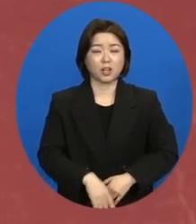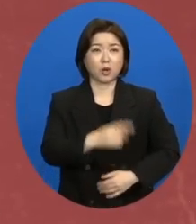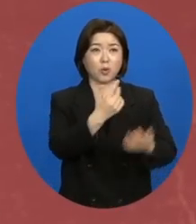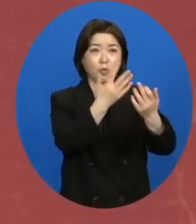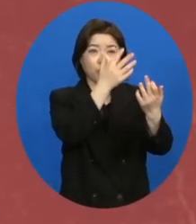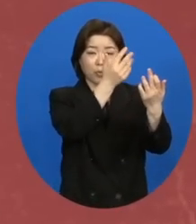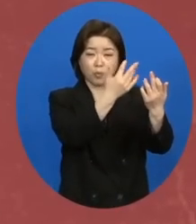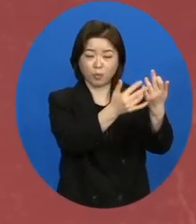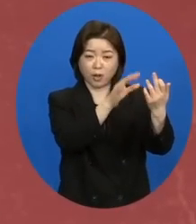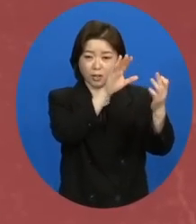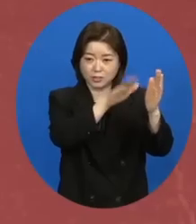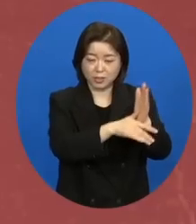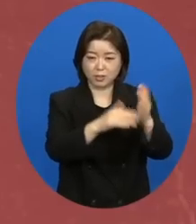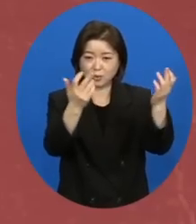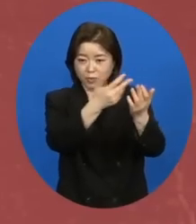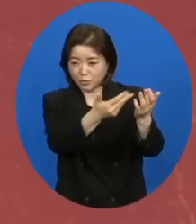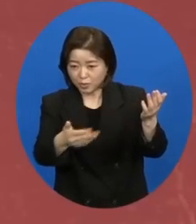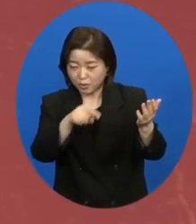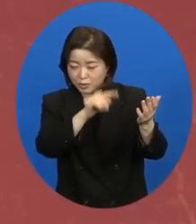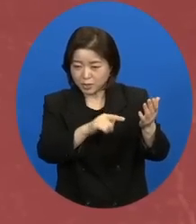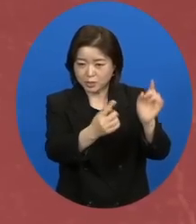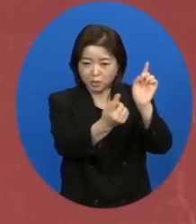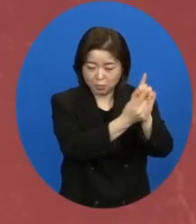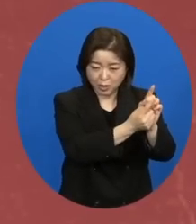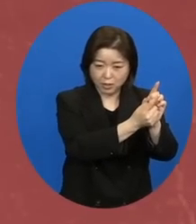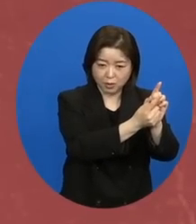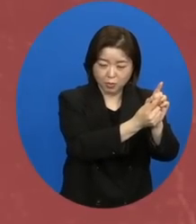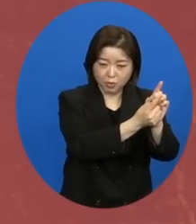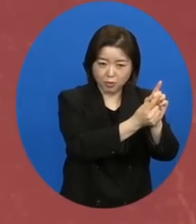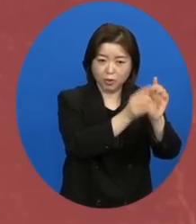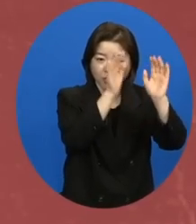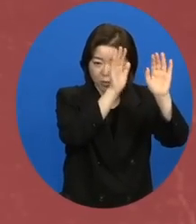시내산에서 만나고 계시고 내려왔으면 큰일이에요.